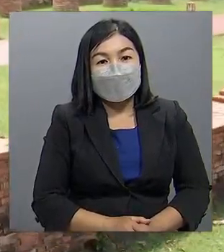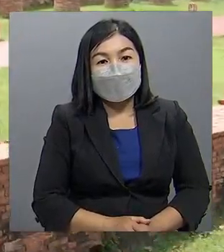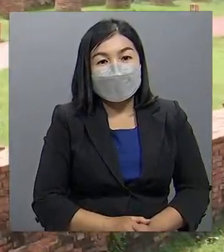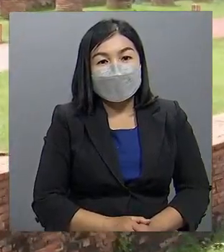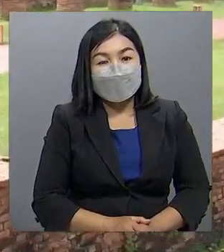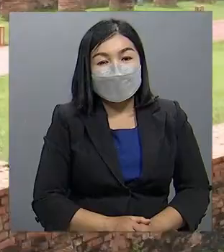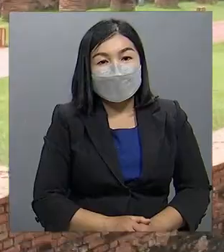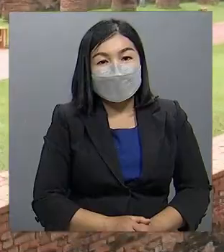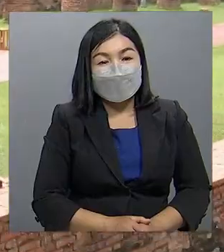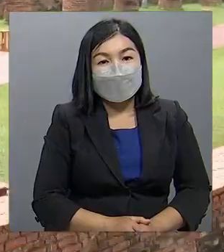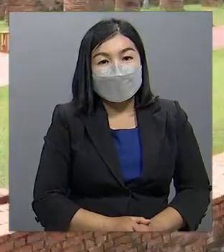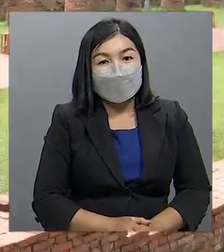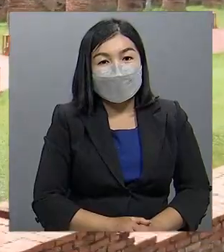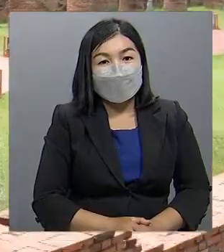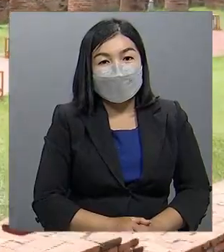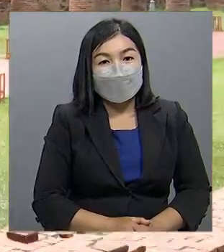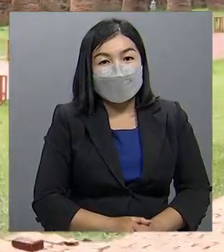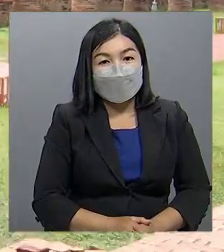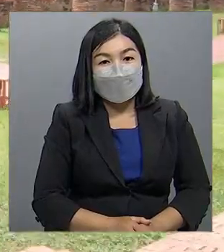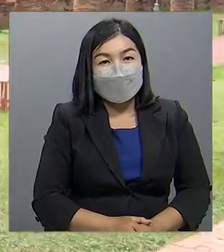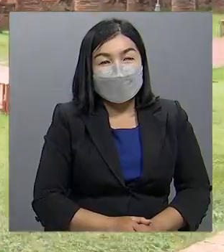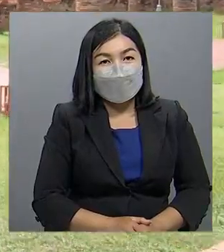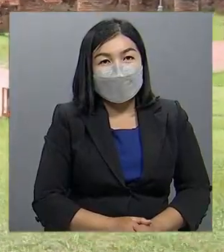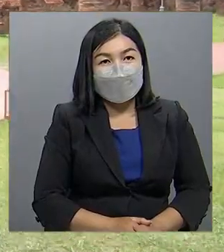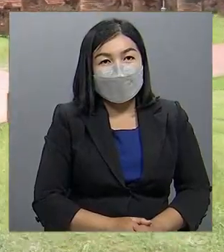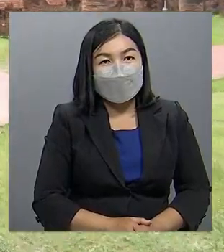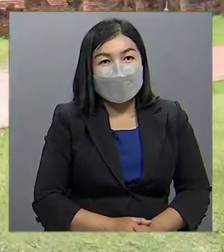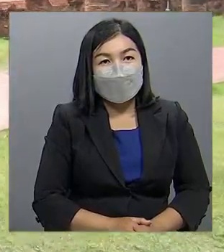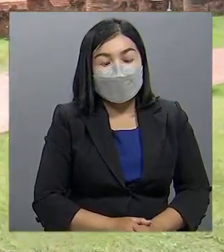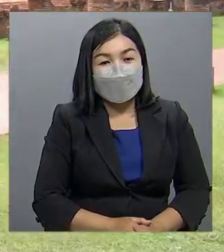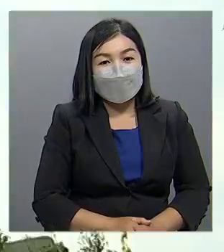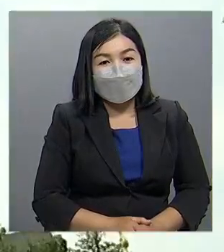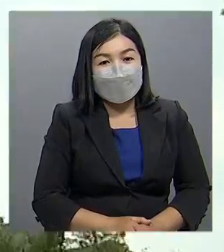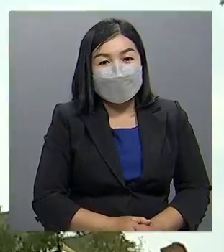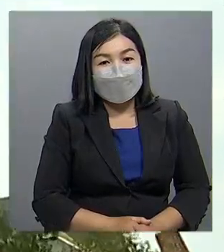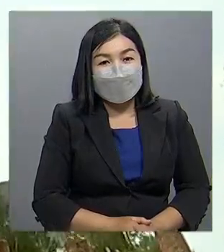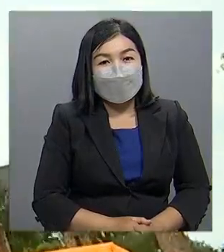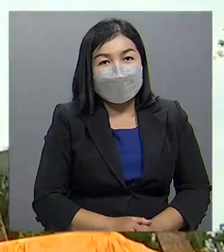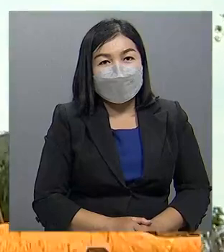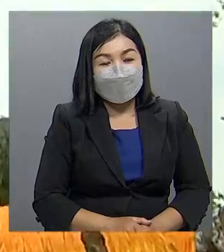Thank you.